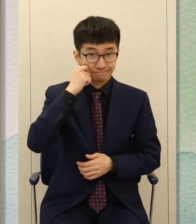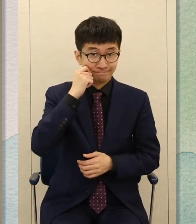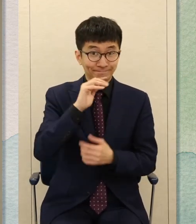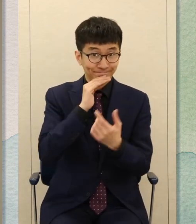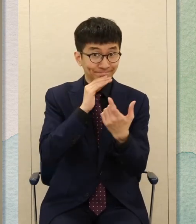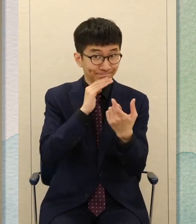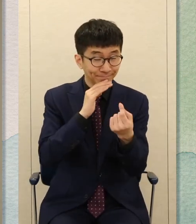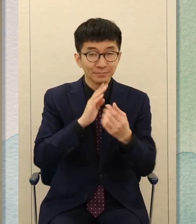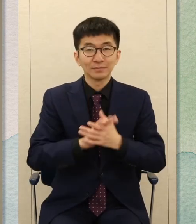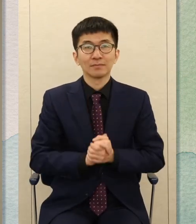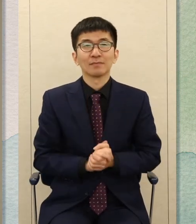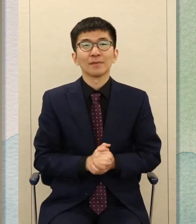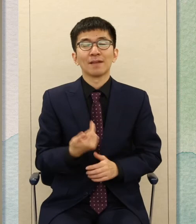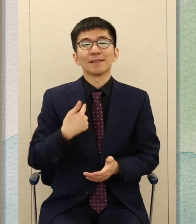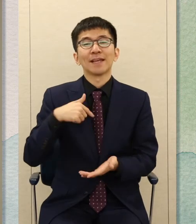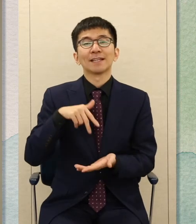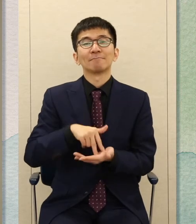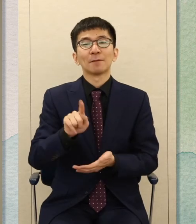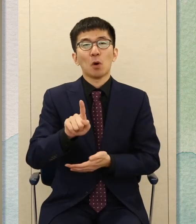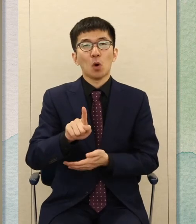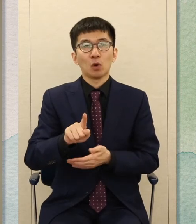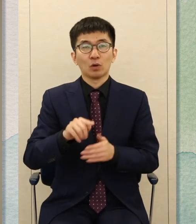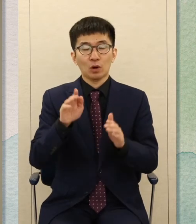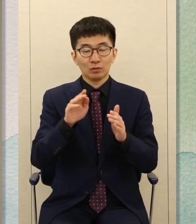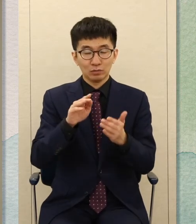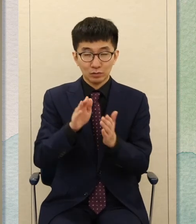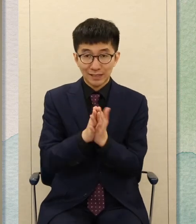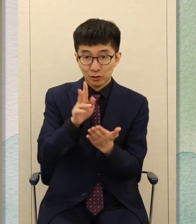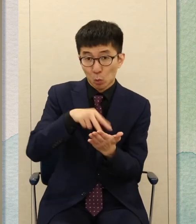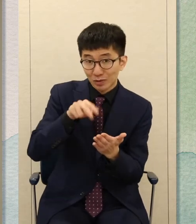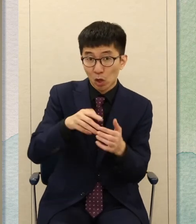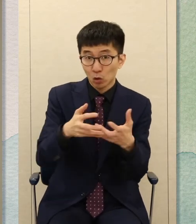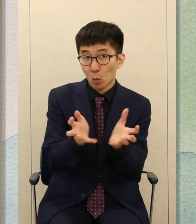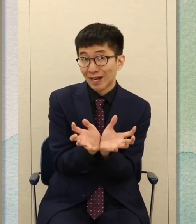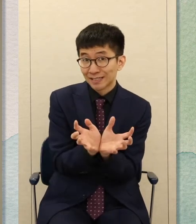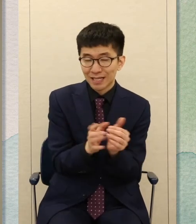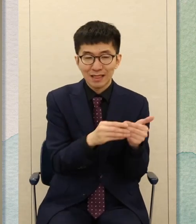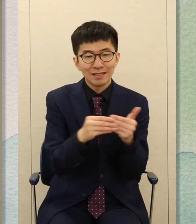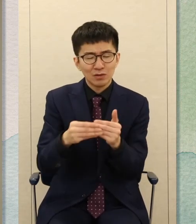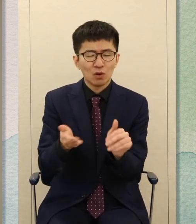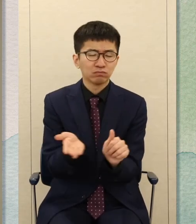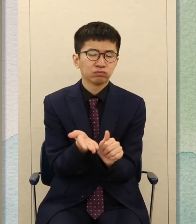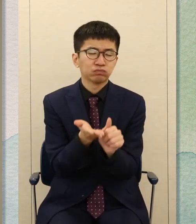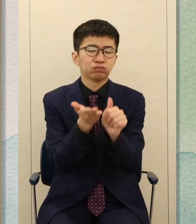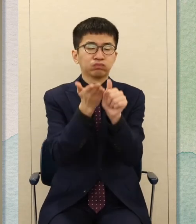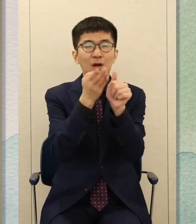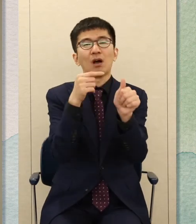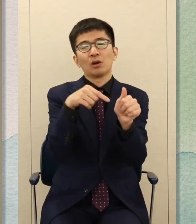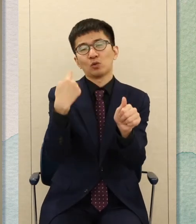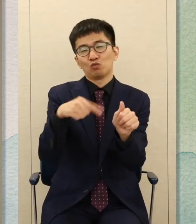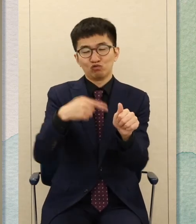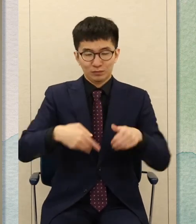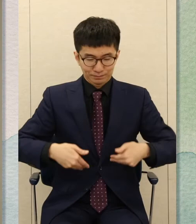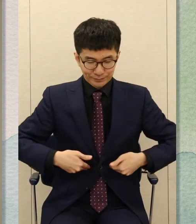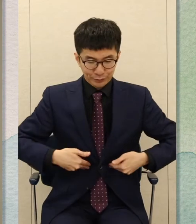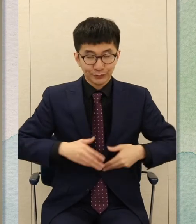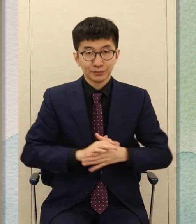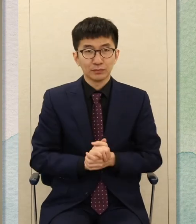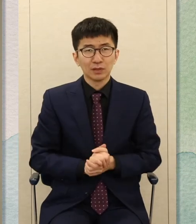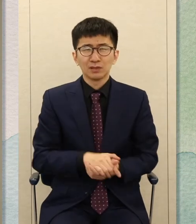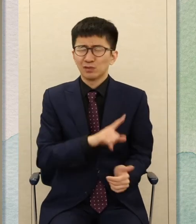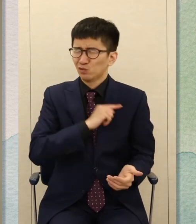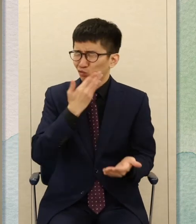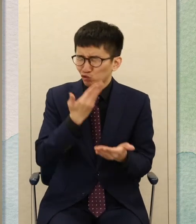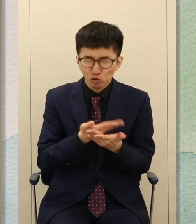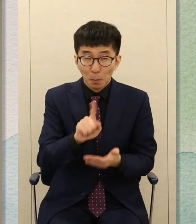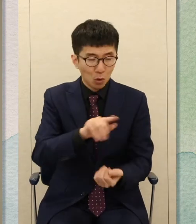되어야 된다. 예, 저는 그래서 독서 동아리 리더 교육을 꼭 해야 된다고 생각을 하거든요. 리더 교육할 때 제일 중요한 게 뭐냐? 인권